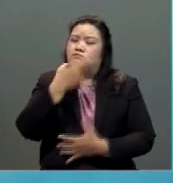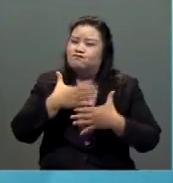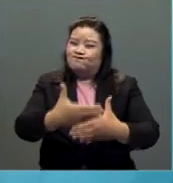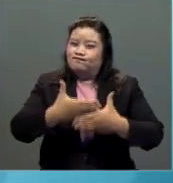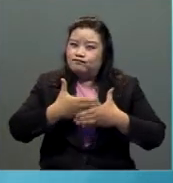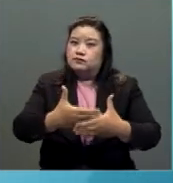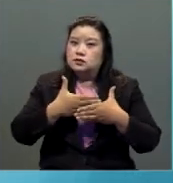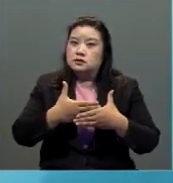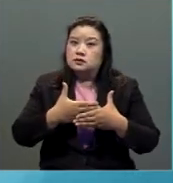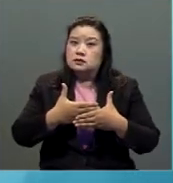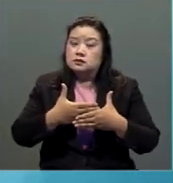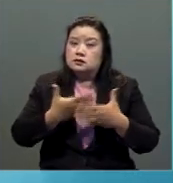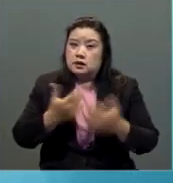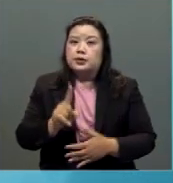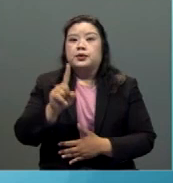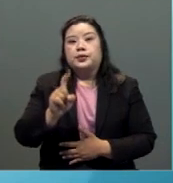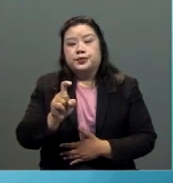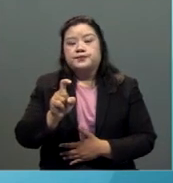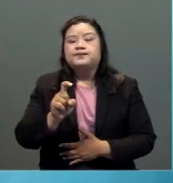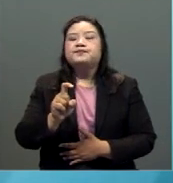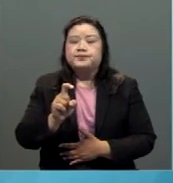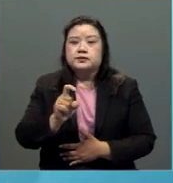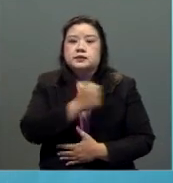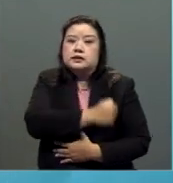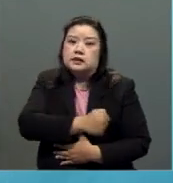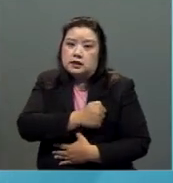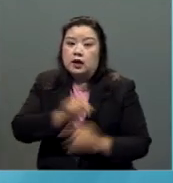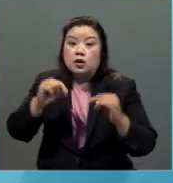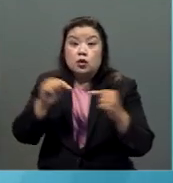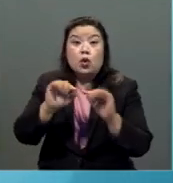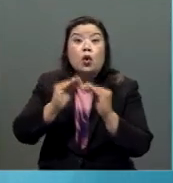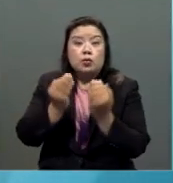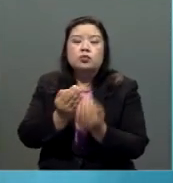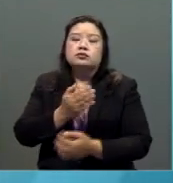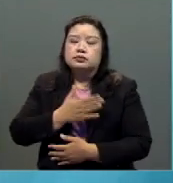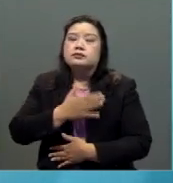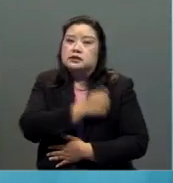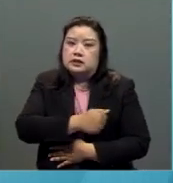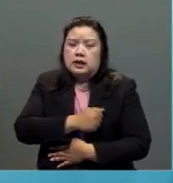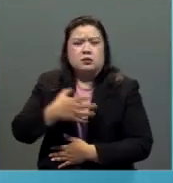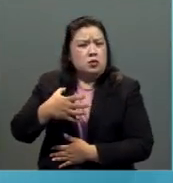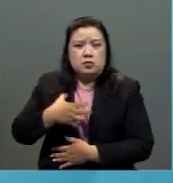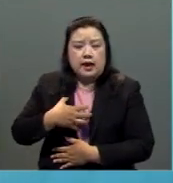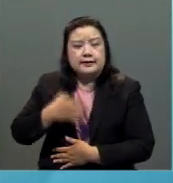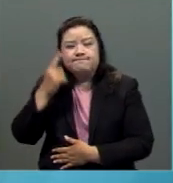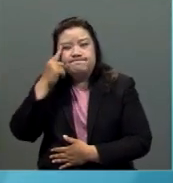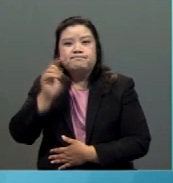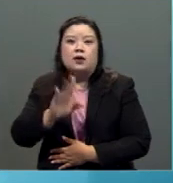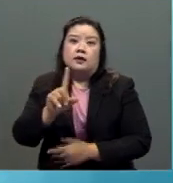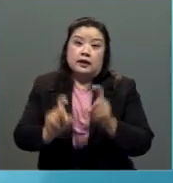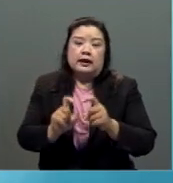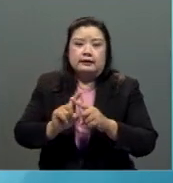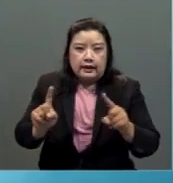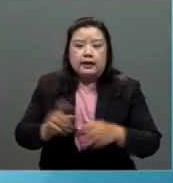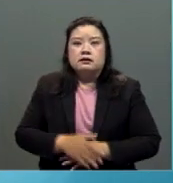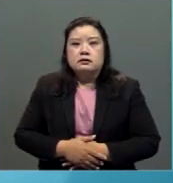แล้วก็เสียชีวิตไปต้องขอแสดงความเสียใจกับทางครอบครัวด้วยนะครับเราไม่อยากให้เกิดขึ้นแต่เราต้องพูดเคสต่างๆเหล่านี้ทุ